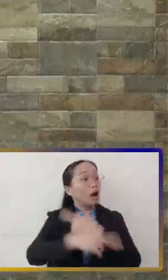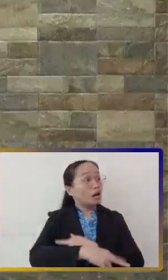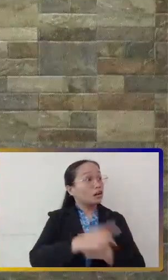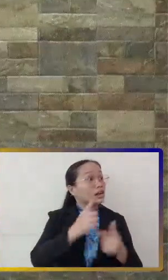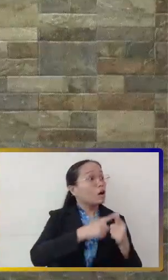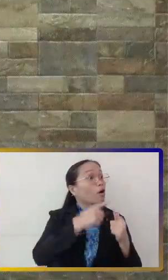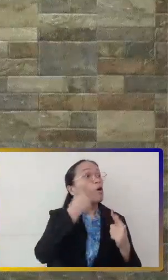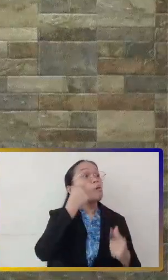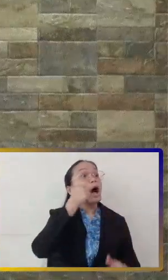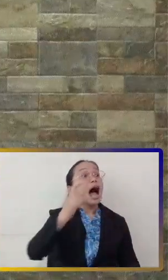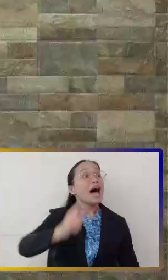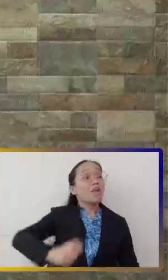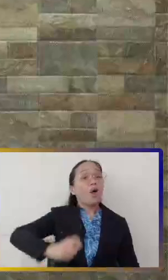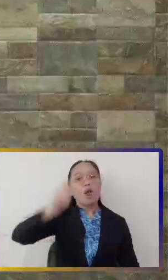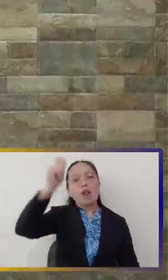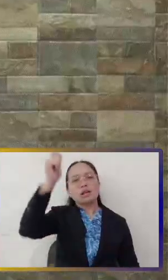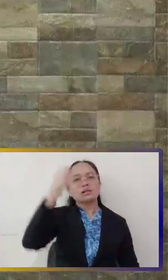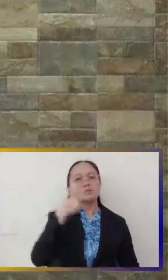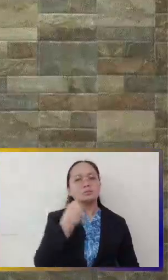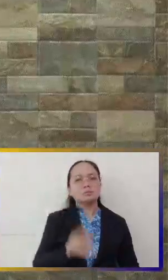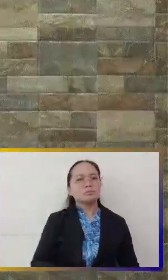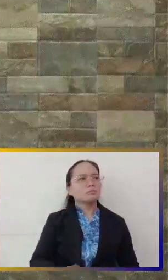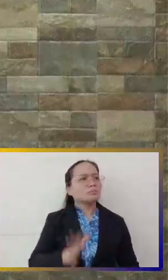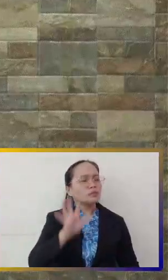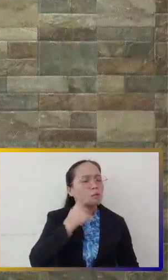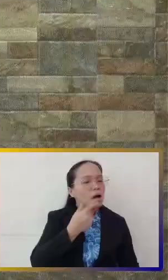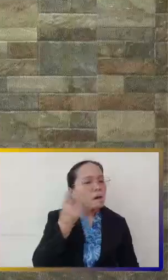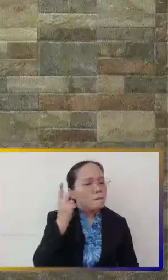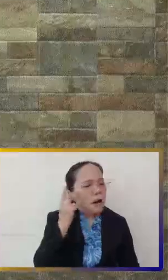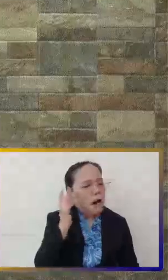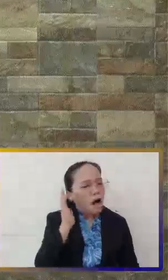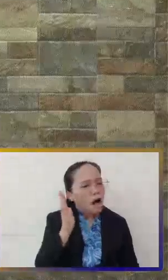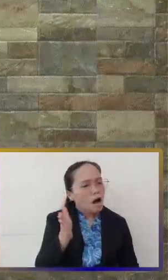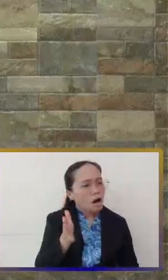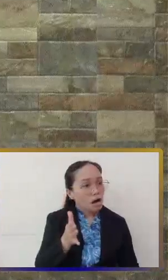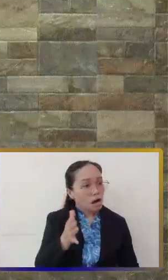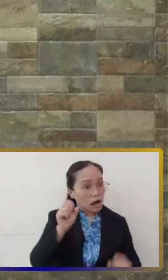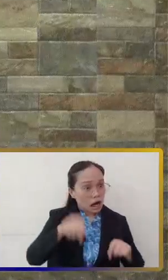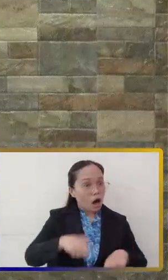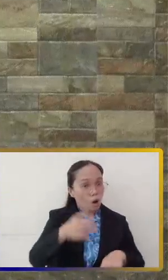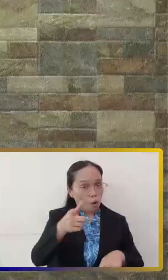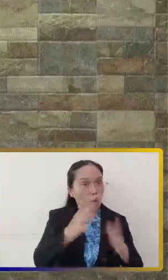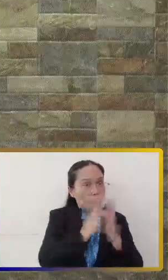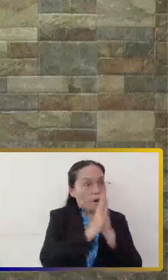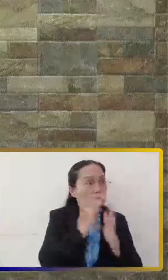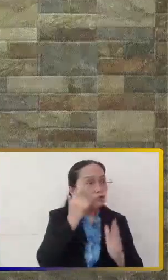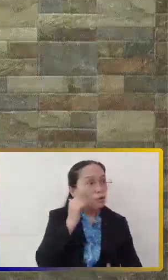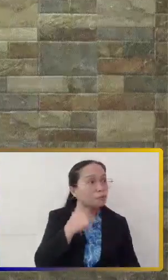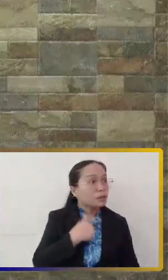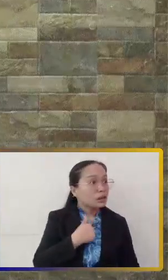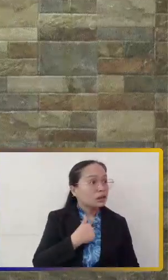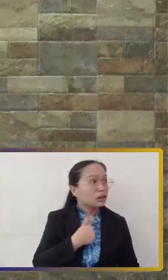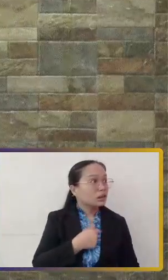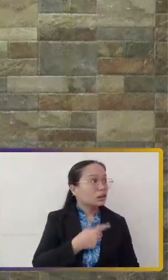nung matangkad, sabi niya, Pastor, can you pray for me?